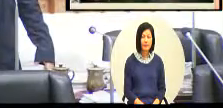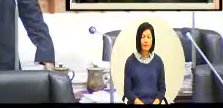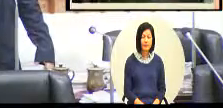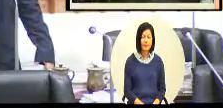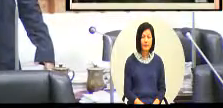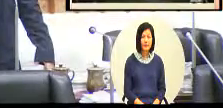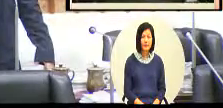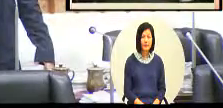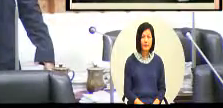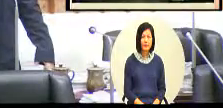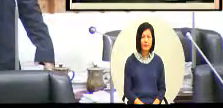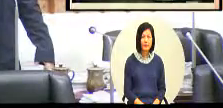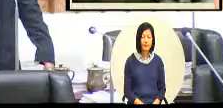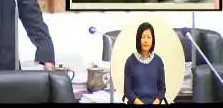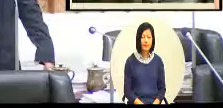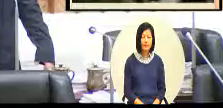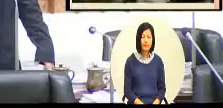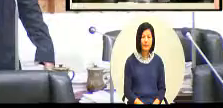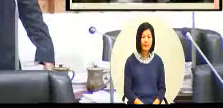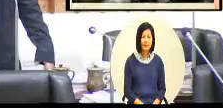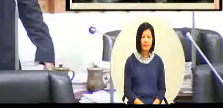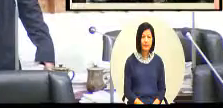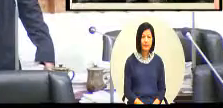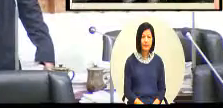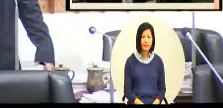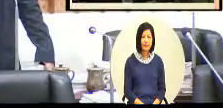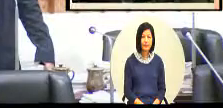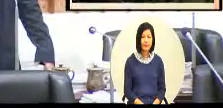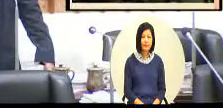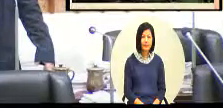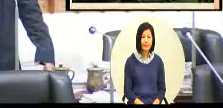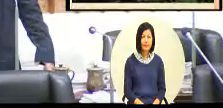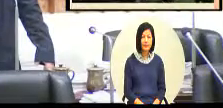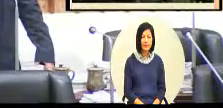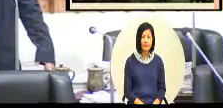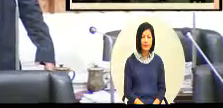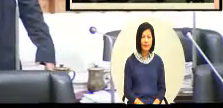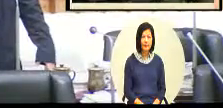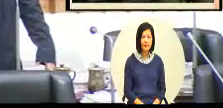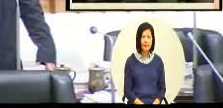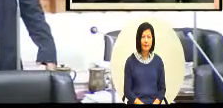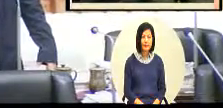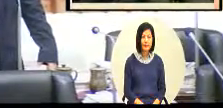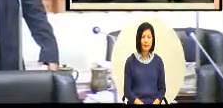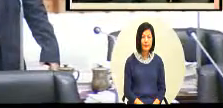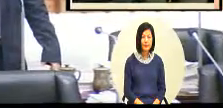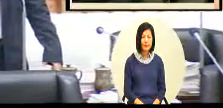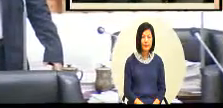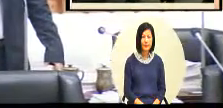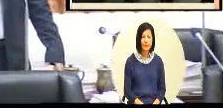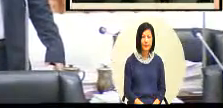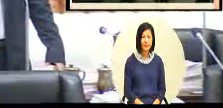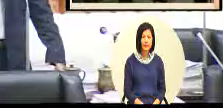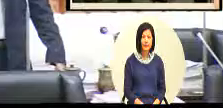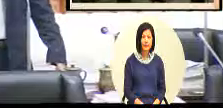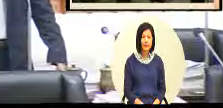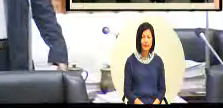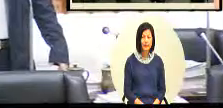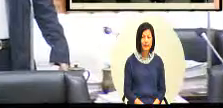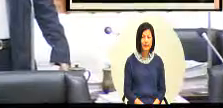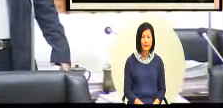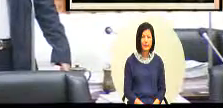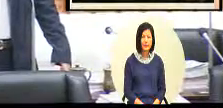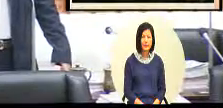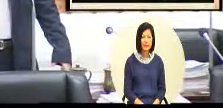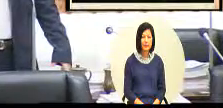色瓦片，安静的画面，灯火是你美丽那张脸，终于找到所